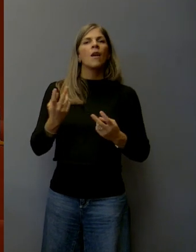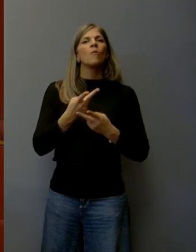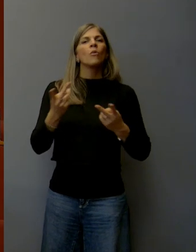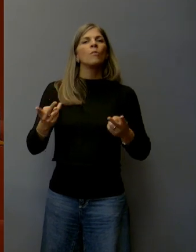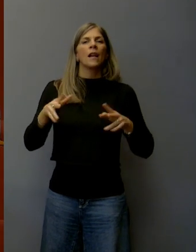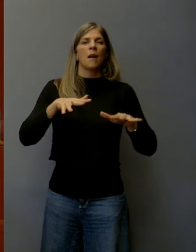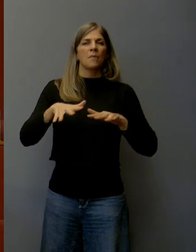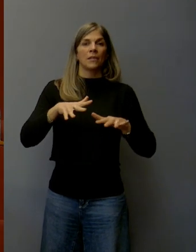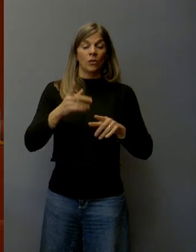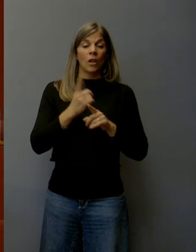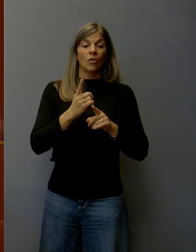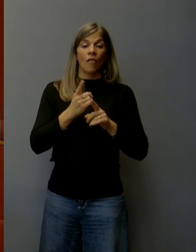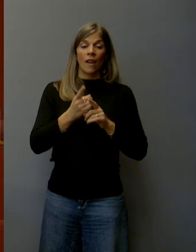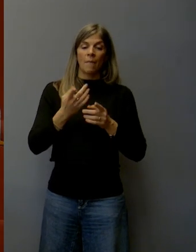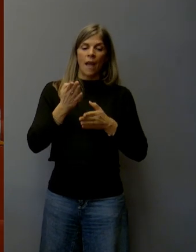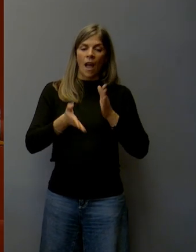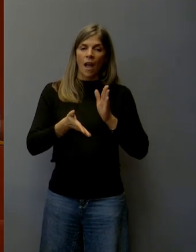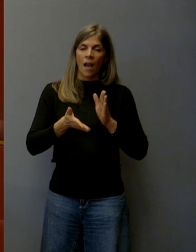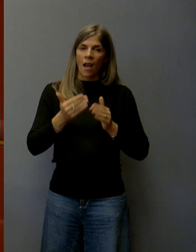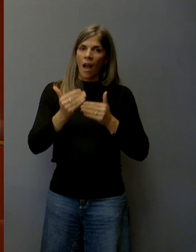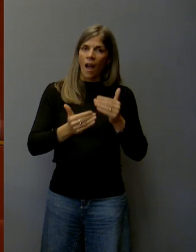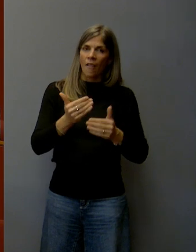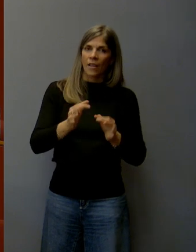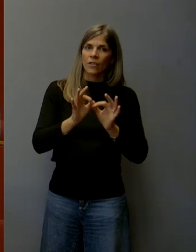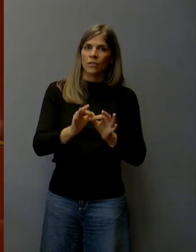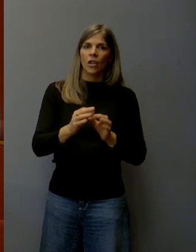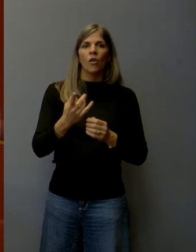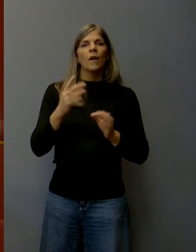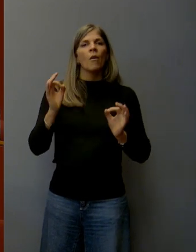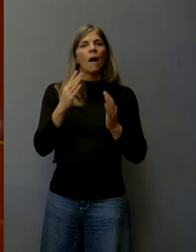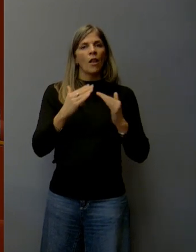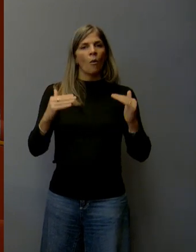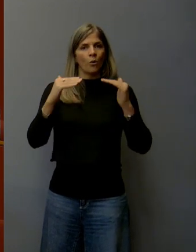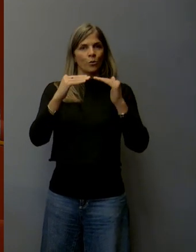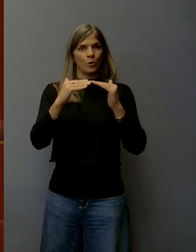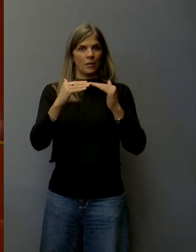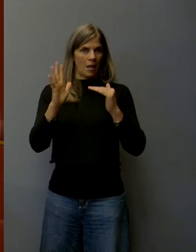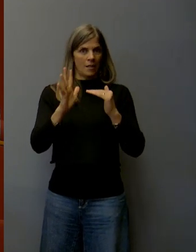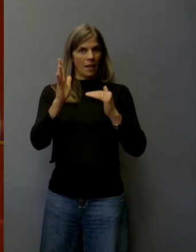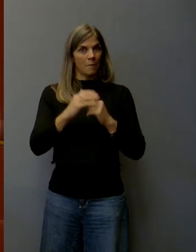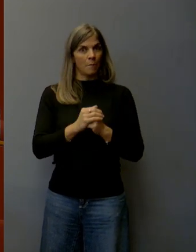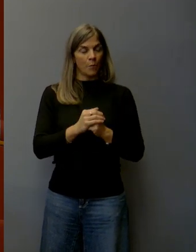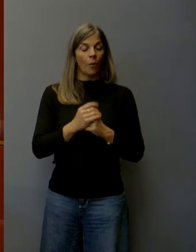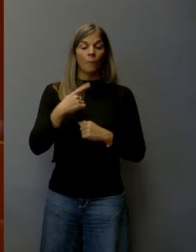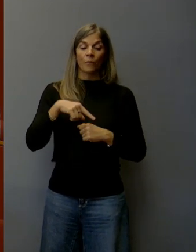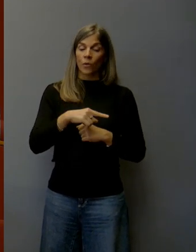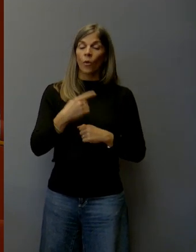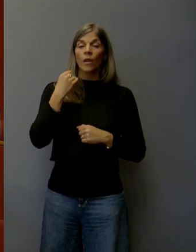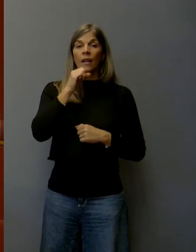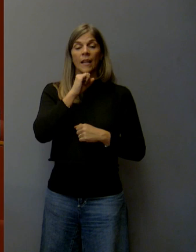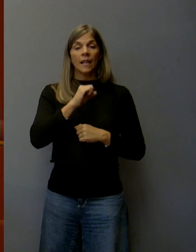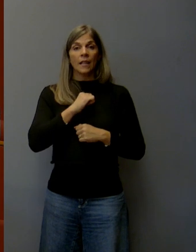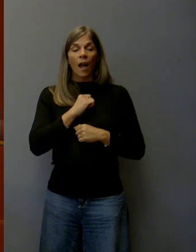mi riferisco soprattutto al principio delle pari opportunità in questo senso noi riteniamo che sia fondamentale